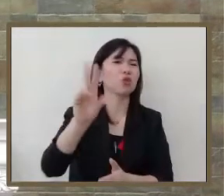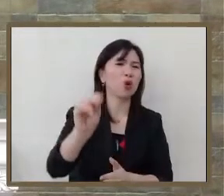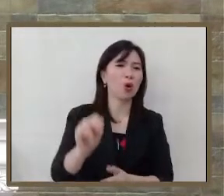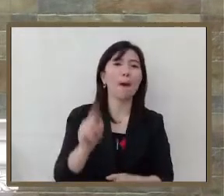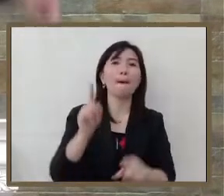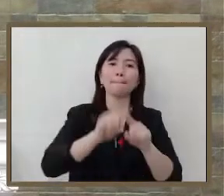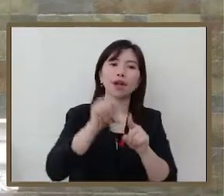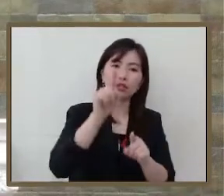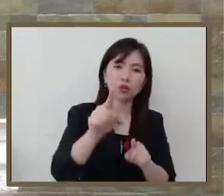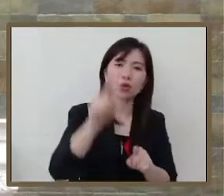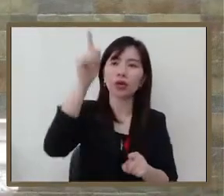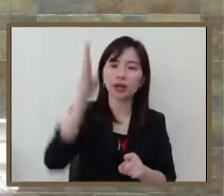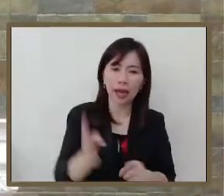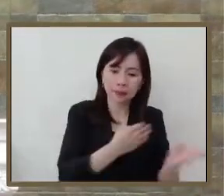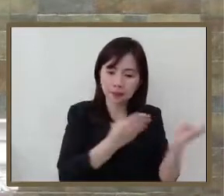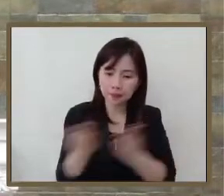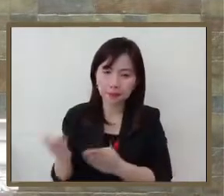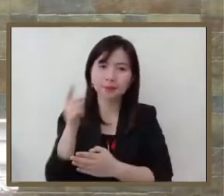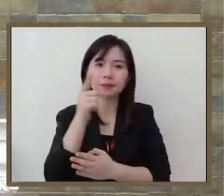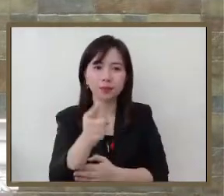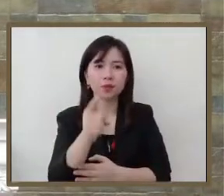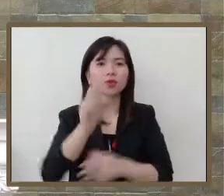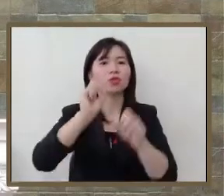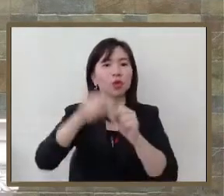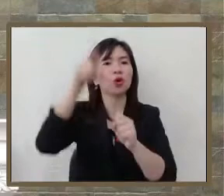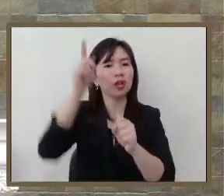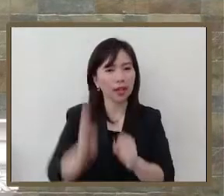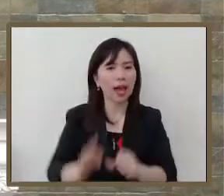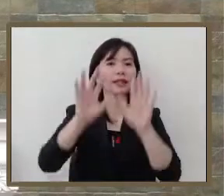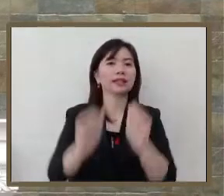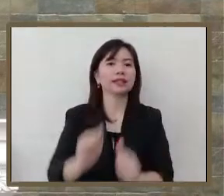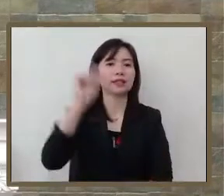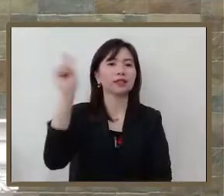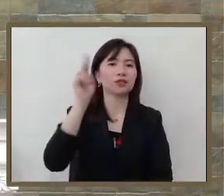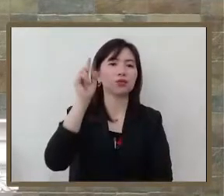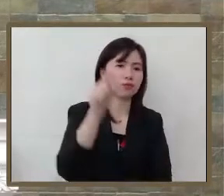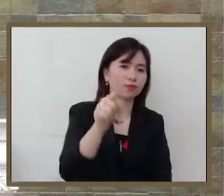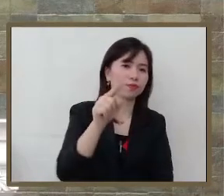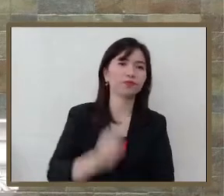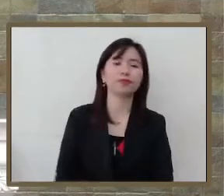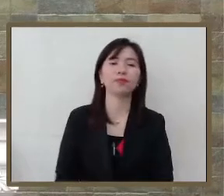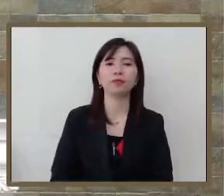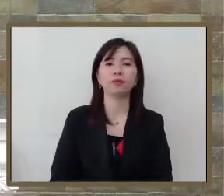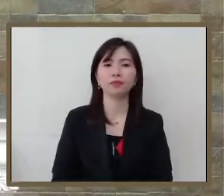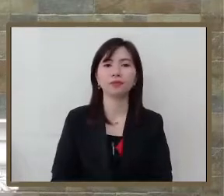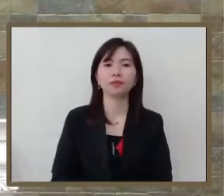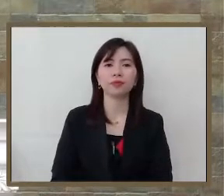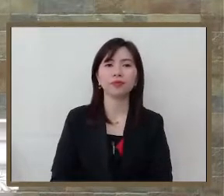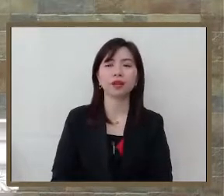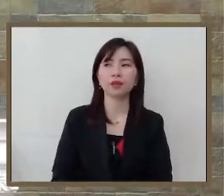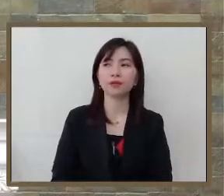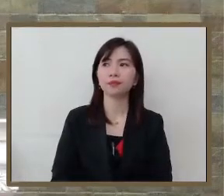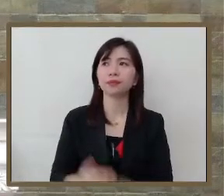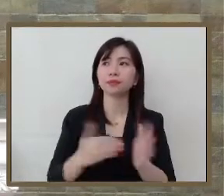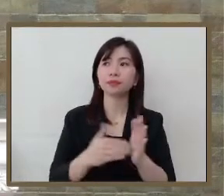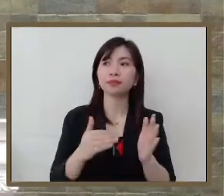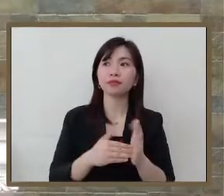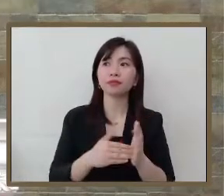ng Diyos, ikaw ang gagamitin ng Diyos. Sabi nga natin, young people,